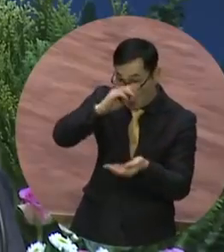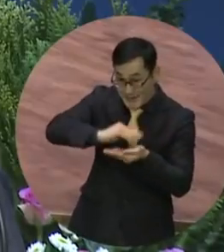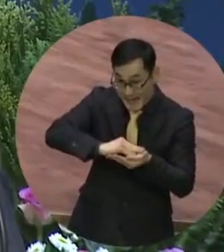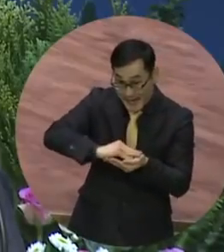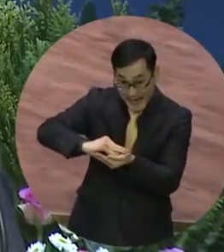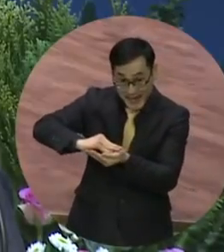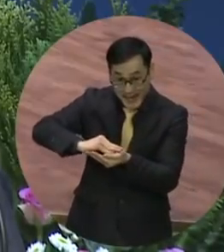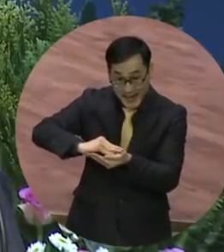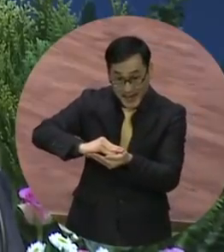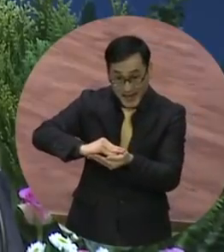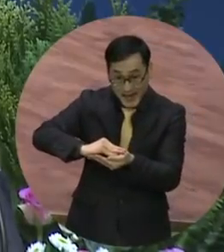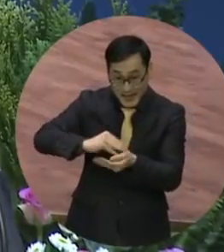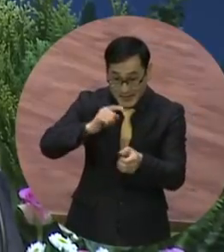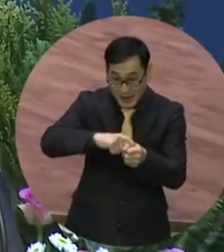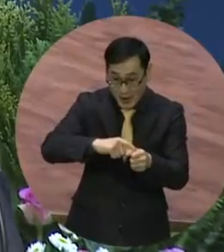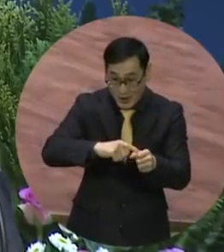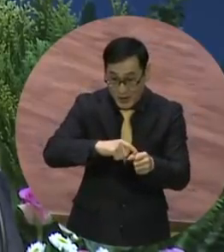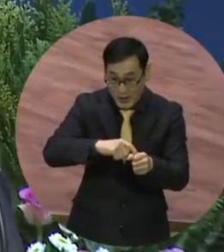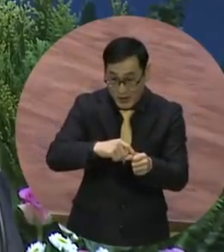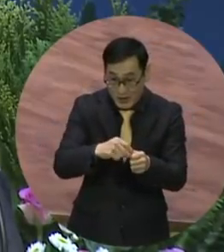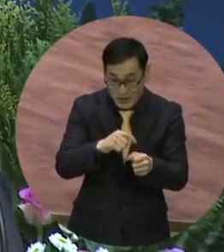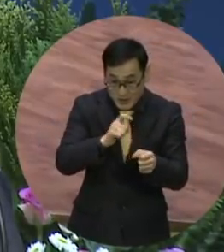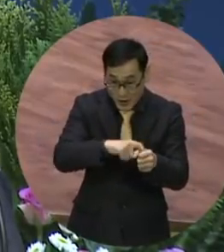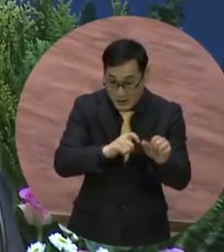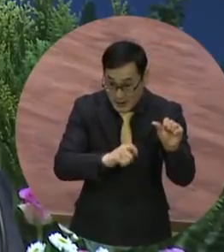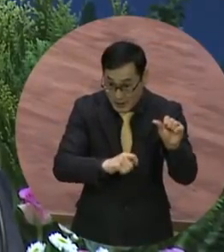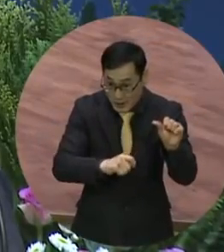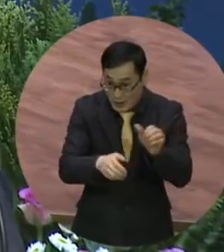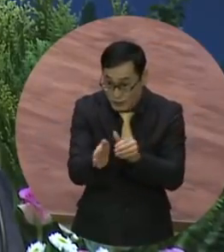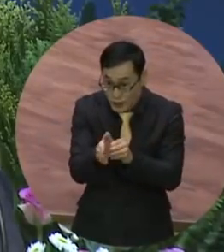5,000명에게 12가지 남깁니까? 설명하세요.